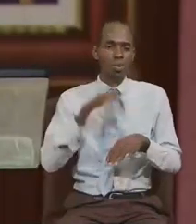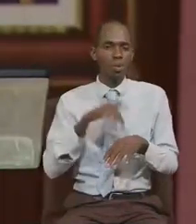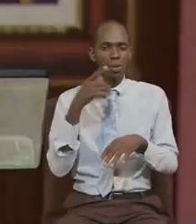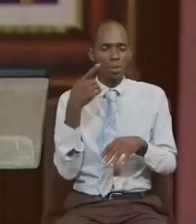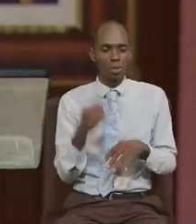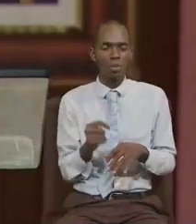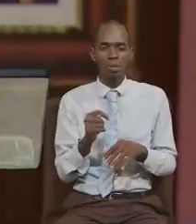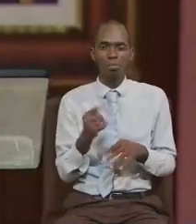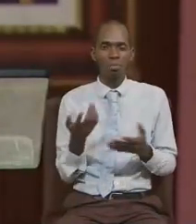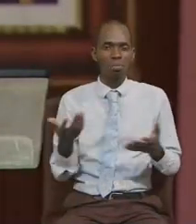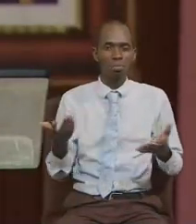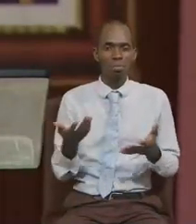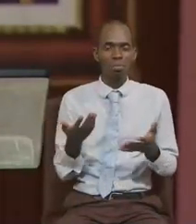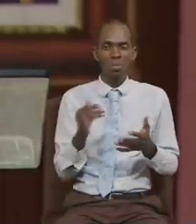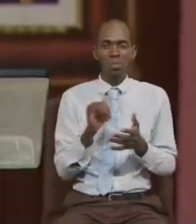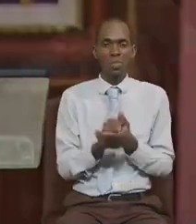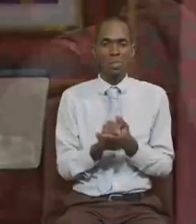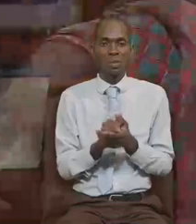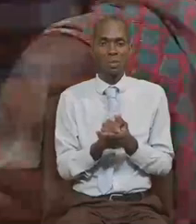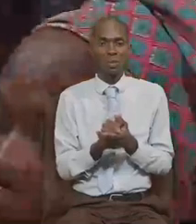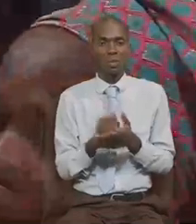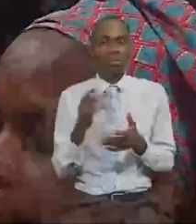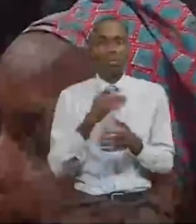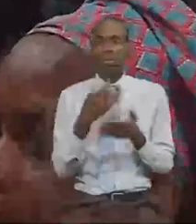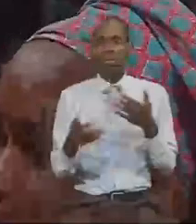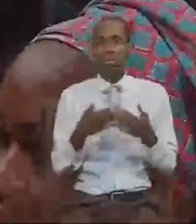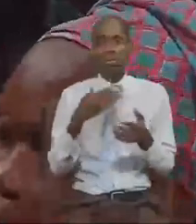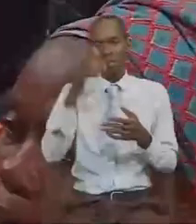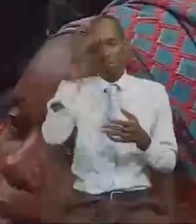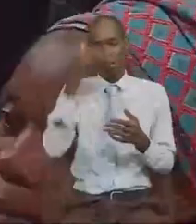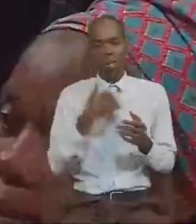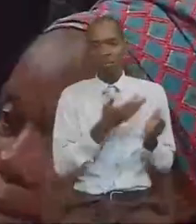de lancer contre toi ne pourra jamais t'atteindre.